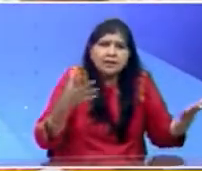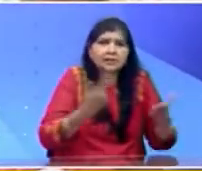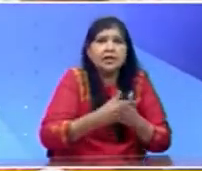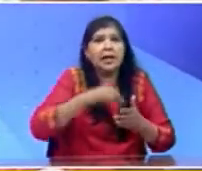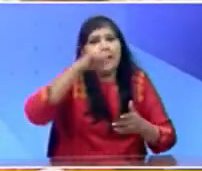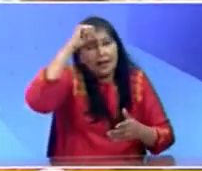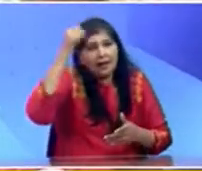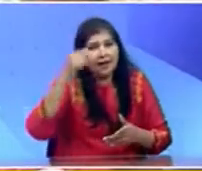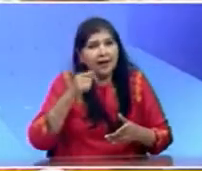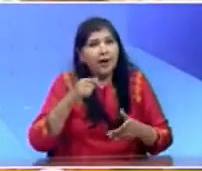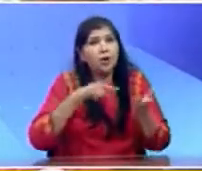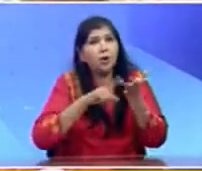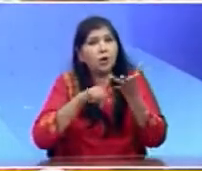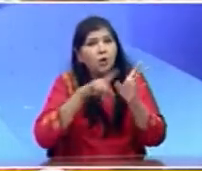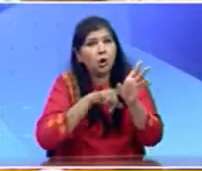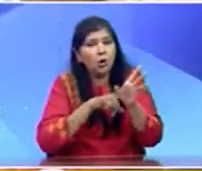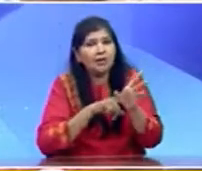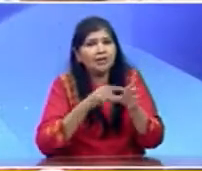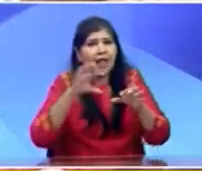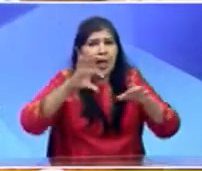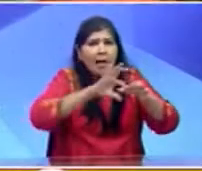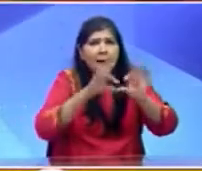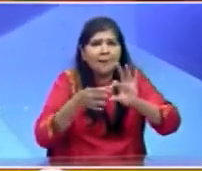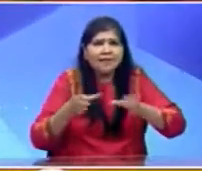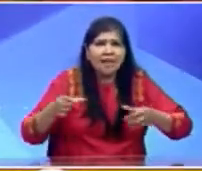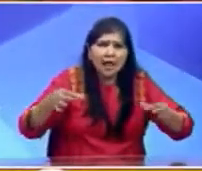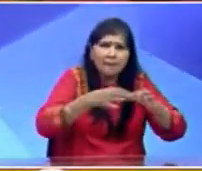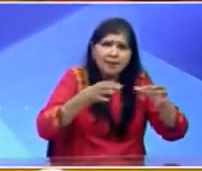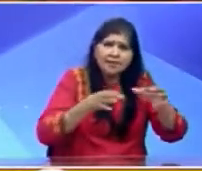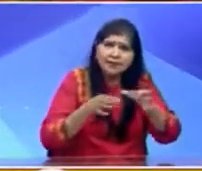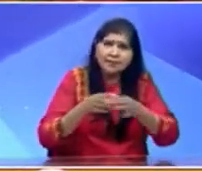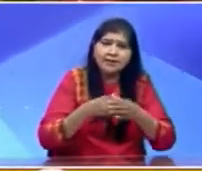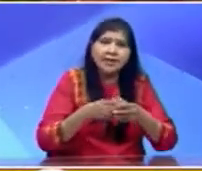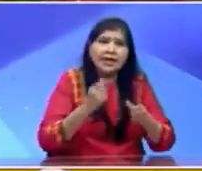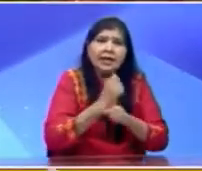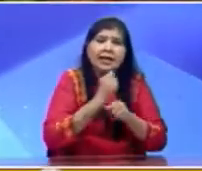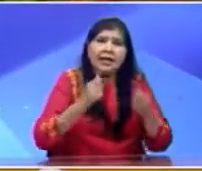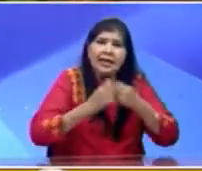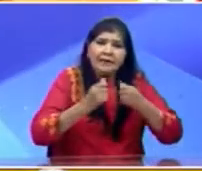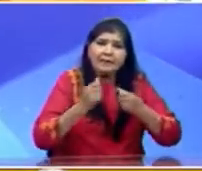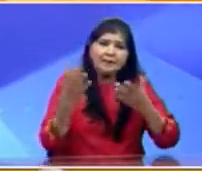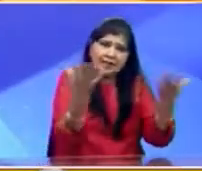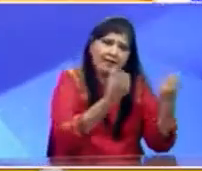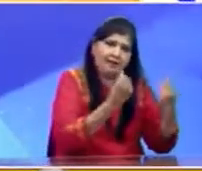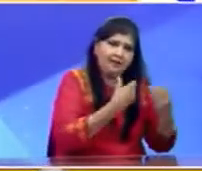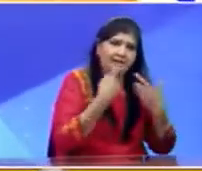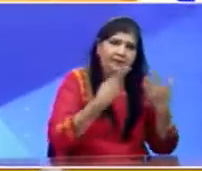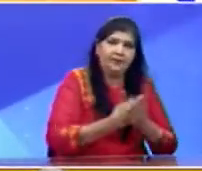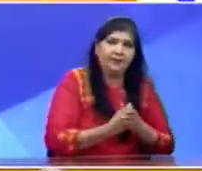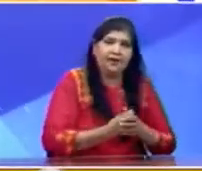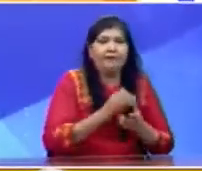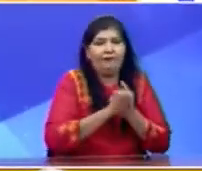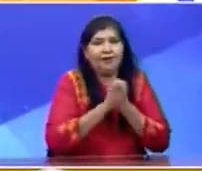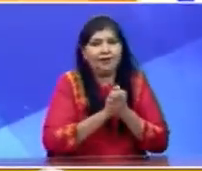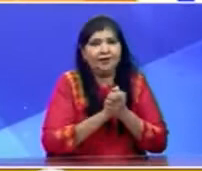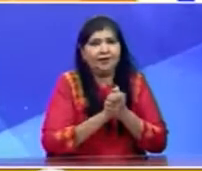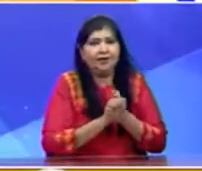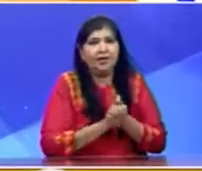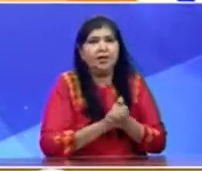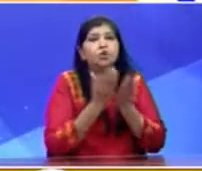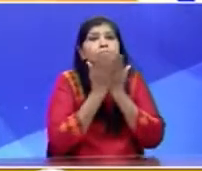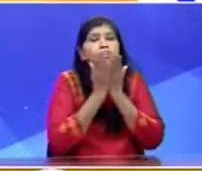भारतीय खिलौने, पजल्स और गेम्स खरीदें। साथियों, क्लासरूम